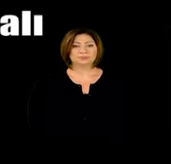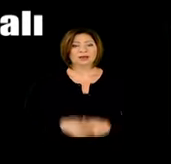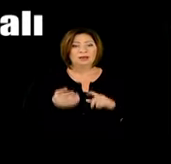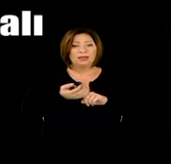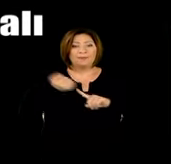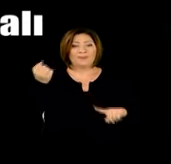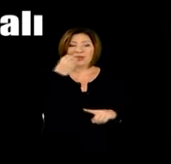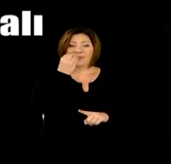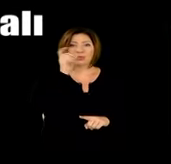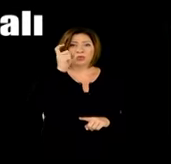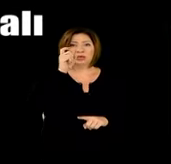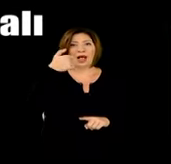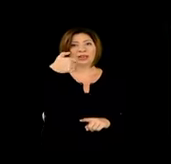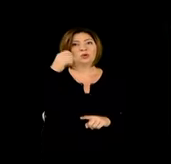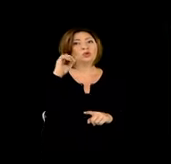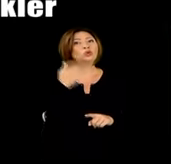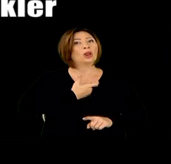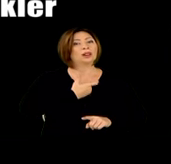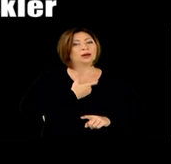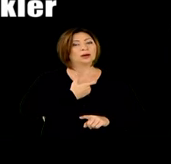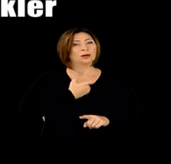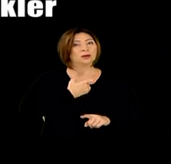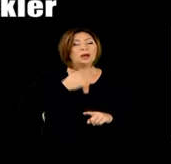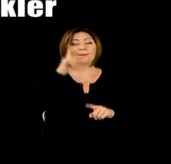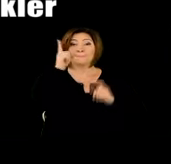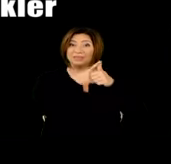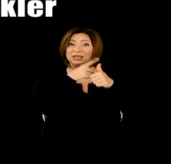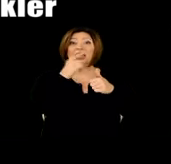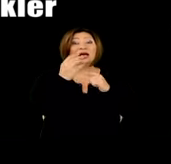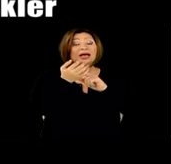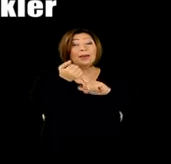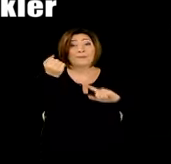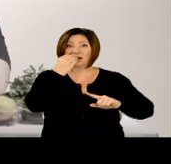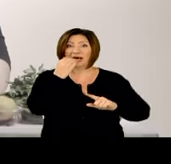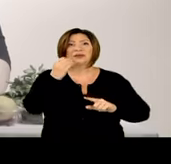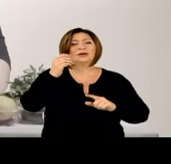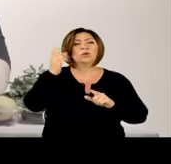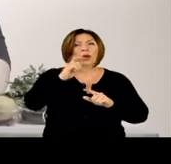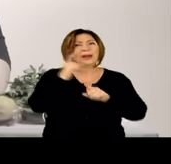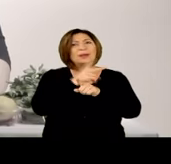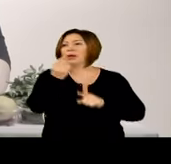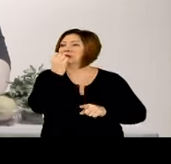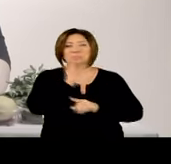Kebap yemenin 9 altın kuralı. 1. Kebap yerken gazlı içecekler tüketmeyin.